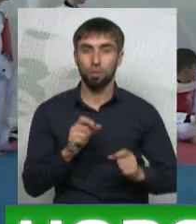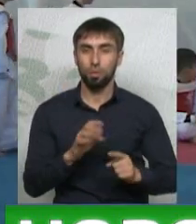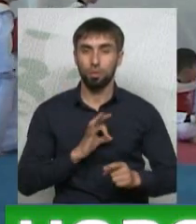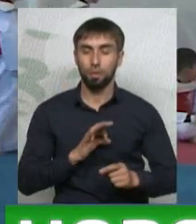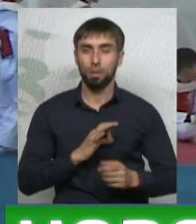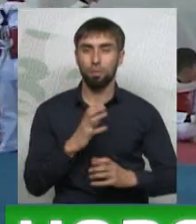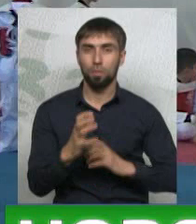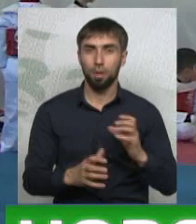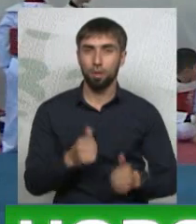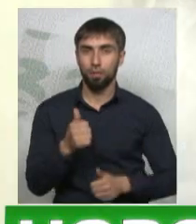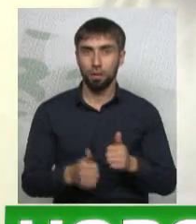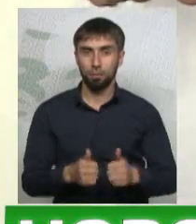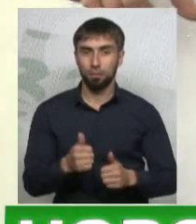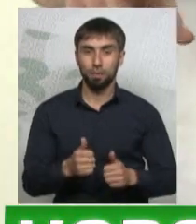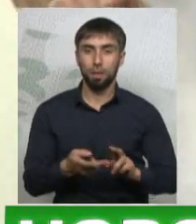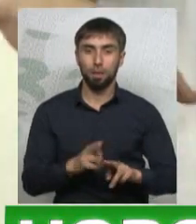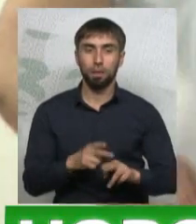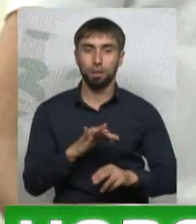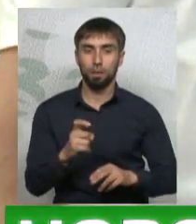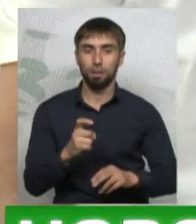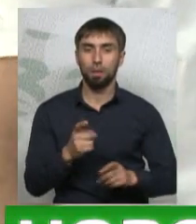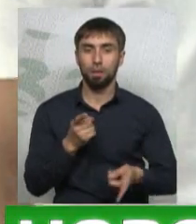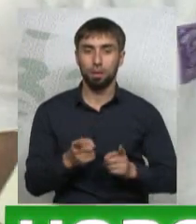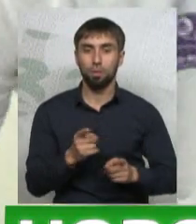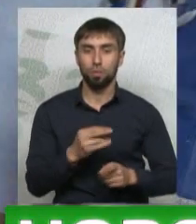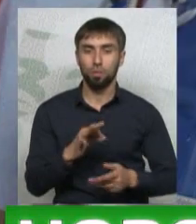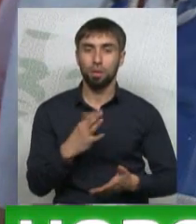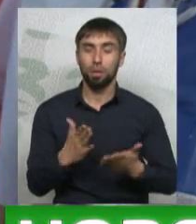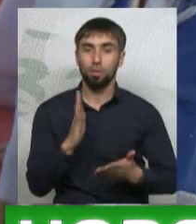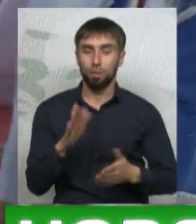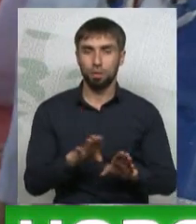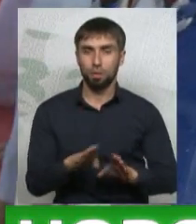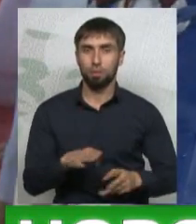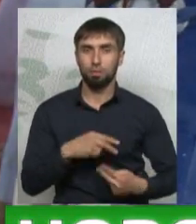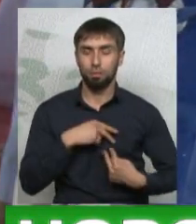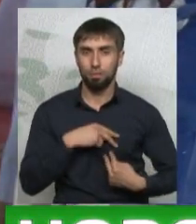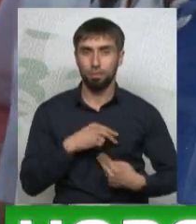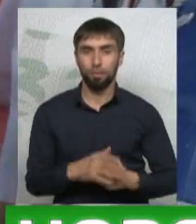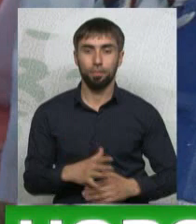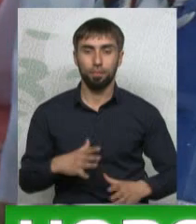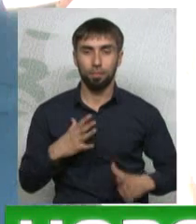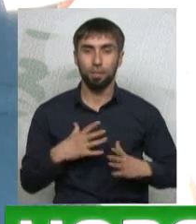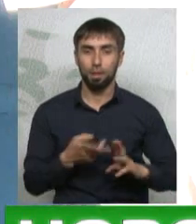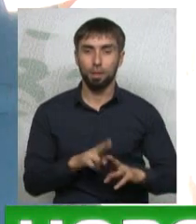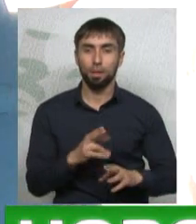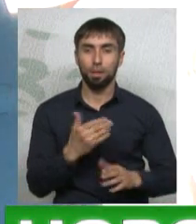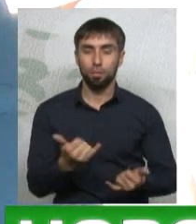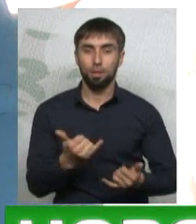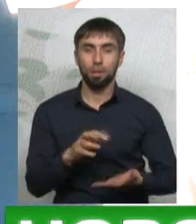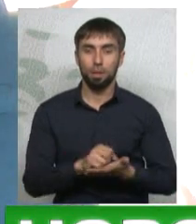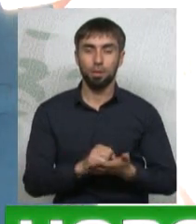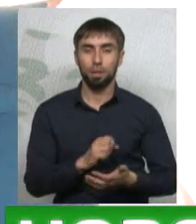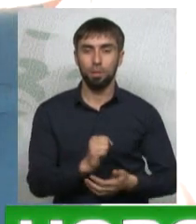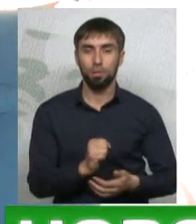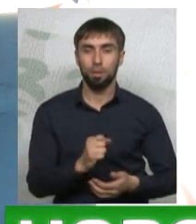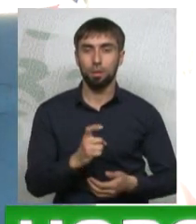медали, международные соревнования. Это для них реальность, конечно, если будут также усердно тренироваться. Именно этим сейчас занимается